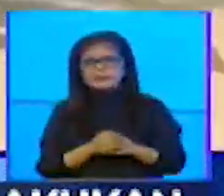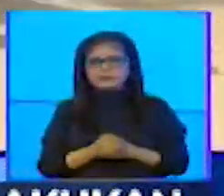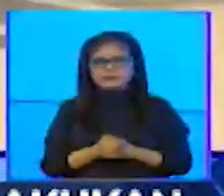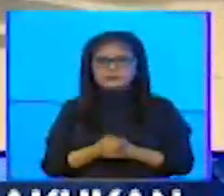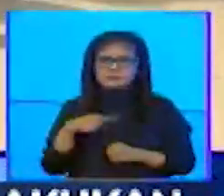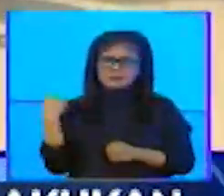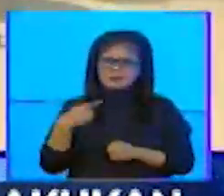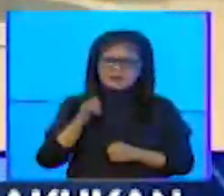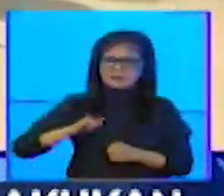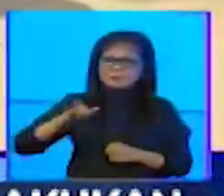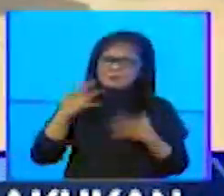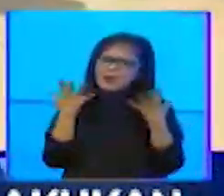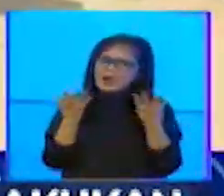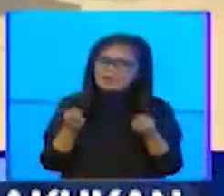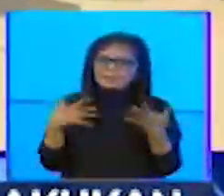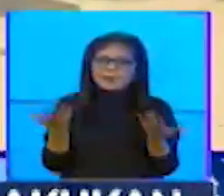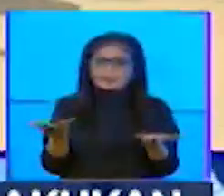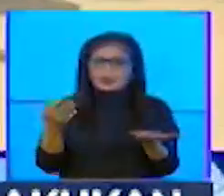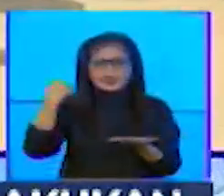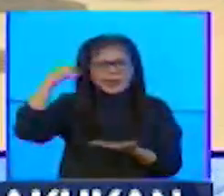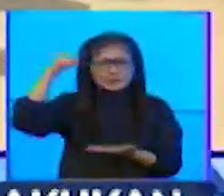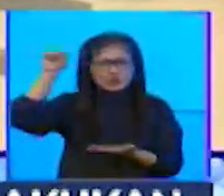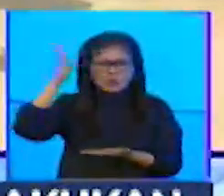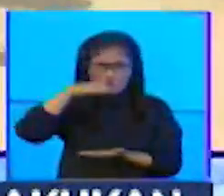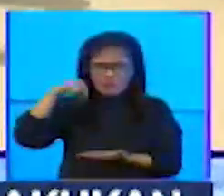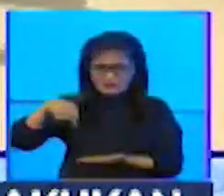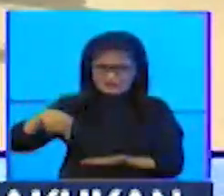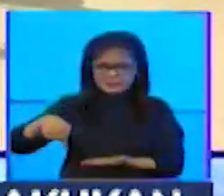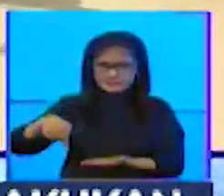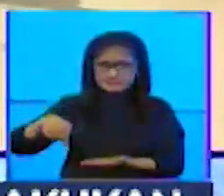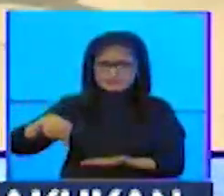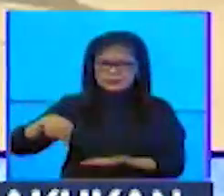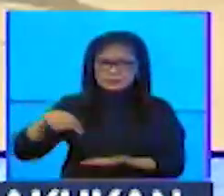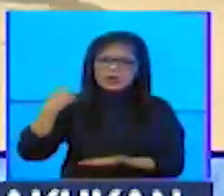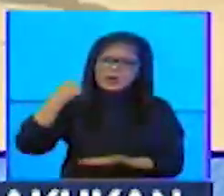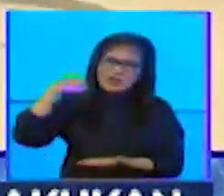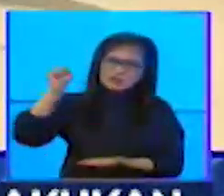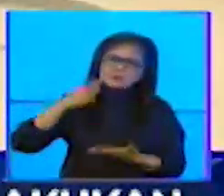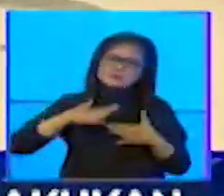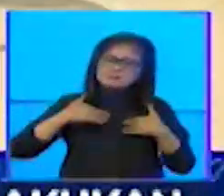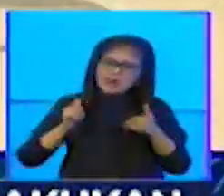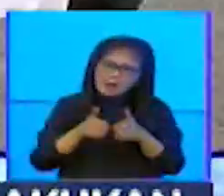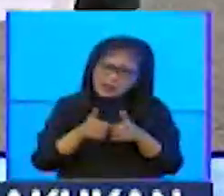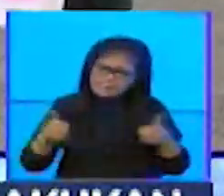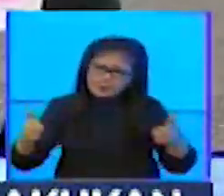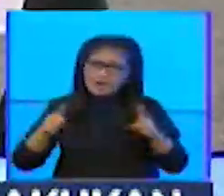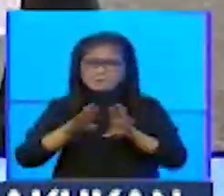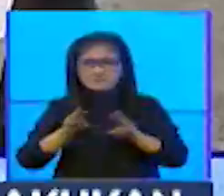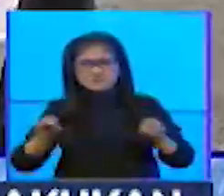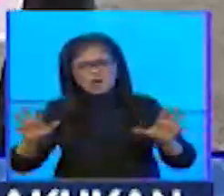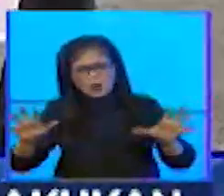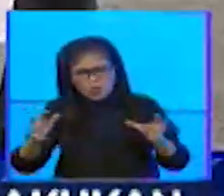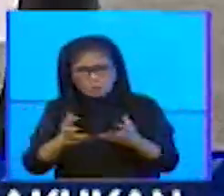semua berharap agar demonstrasi pada hari ini yang diklaim sebagai aksi damai dari elemen buruh, serikat pekerja maupun dari